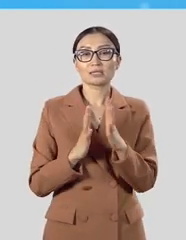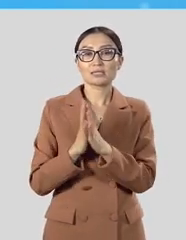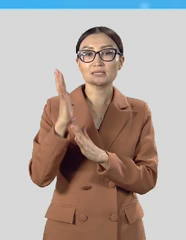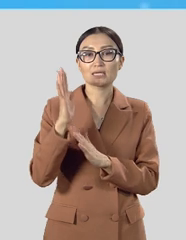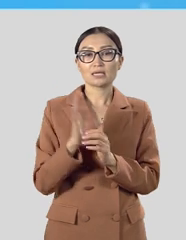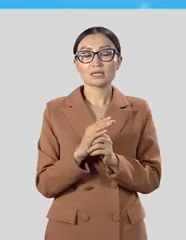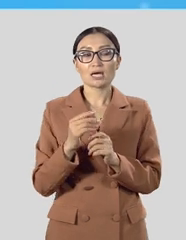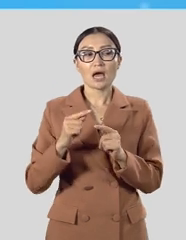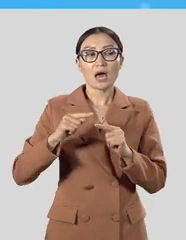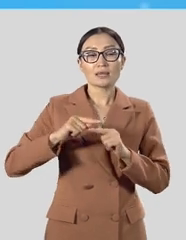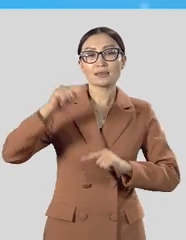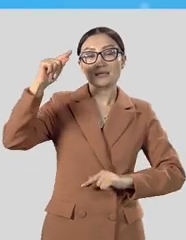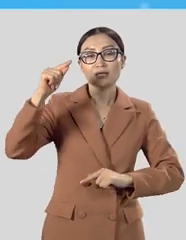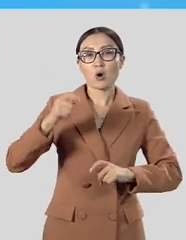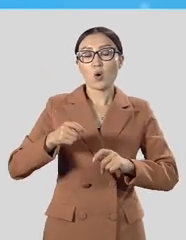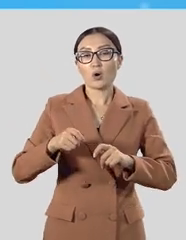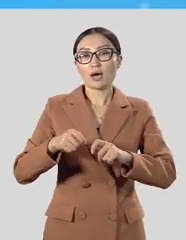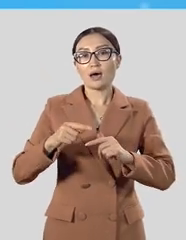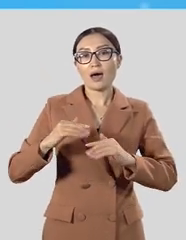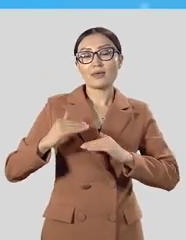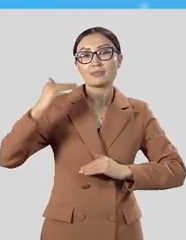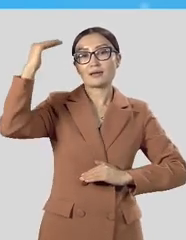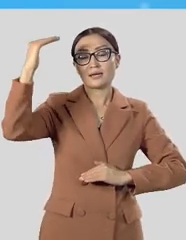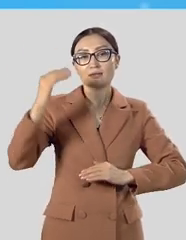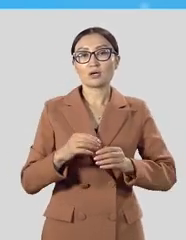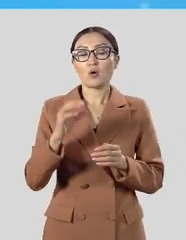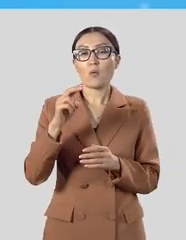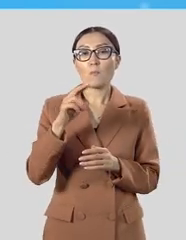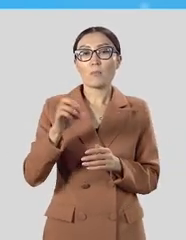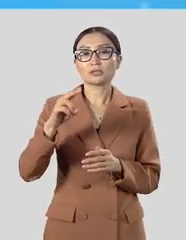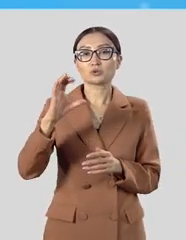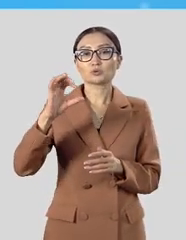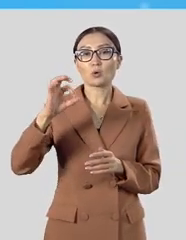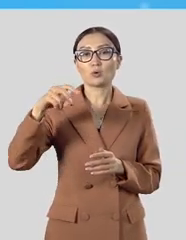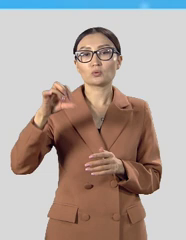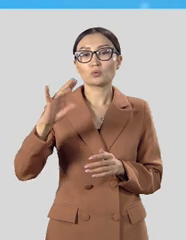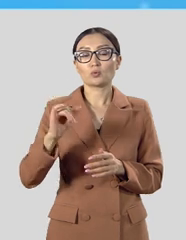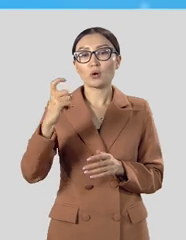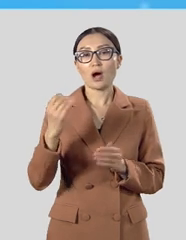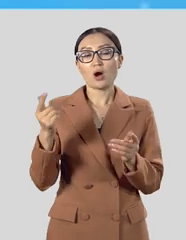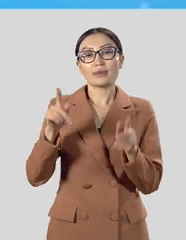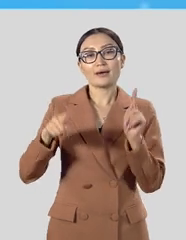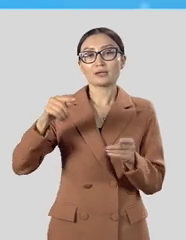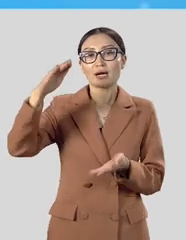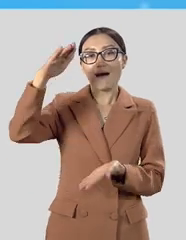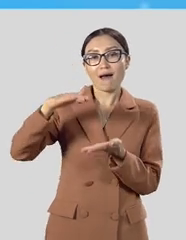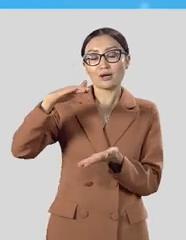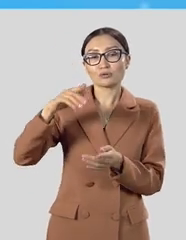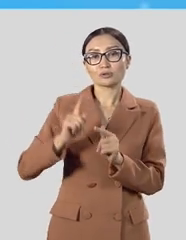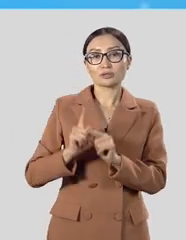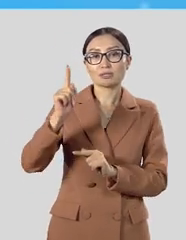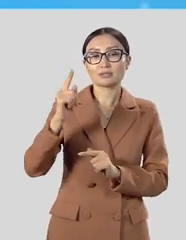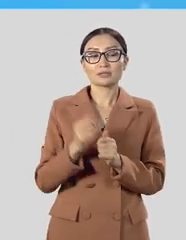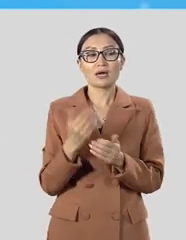длинные, поэтому удлиненный стебель, например, у подсолнуха. У других укороченный стебель – это значит короткие